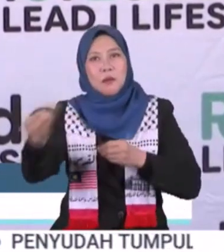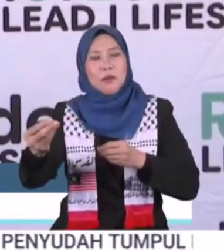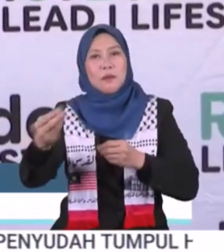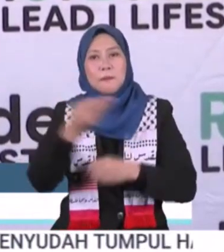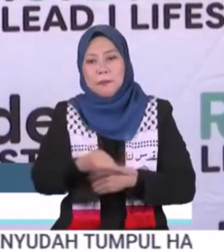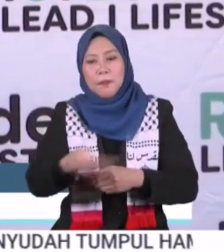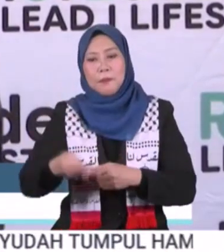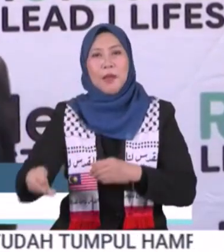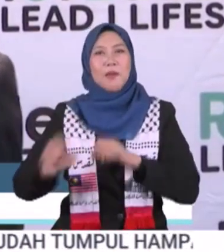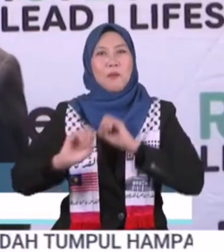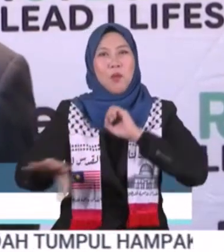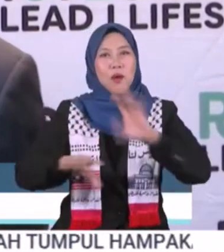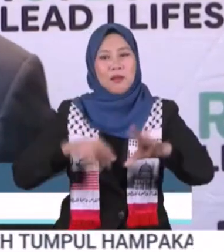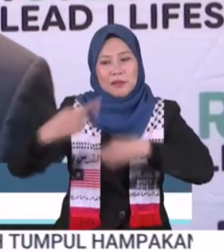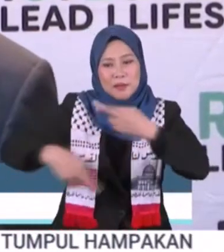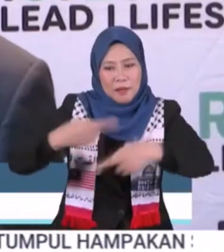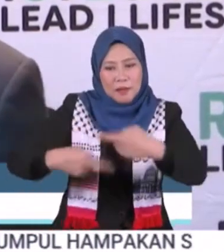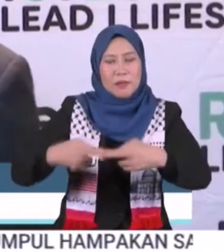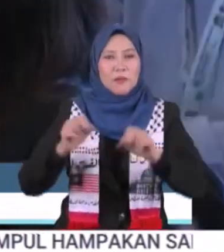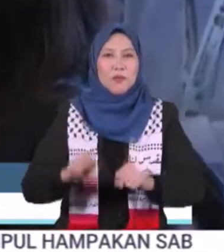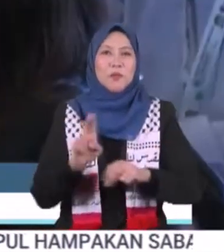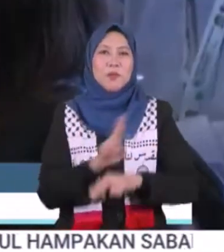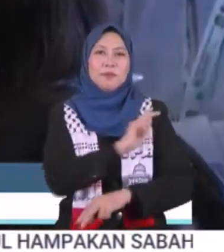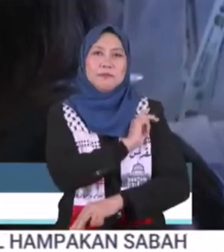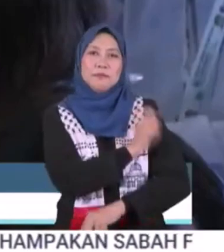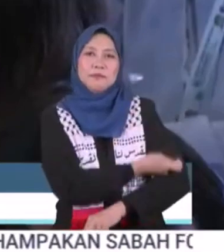daripada bahan-bahan buangan yang boleh dihasilkan tenaga.